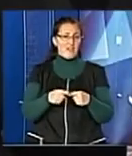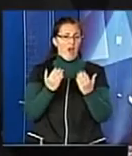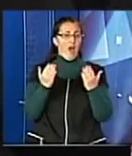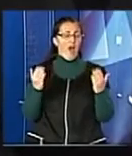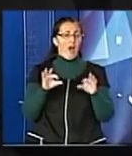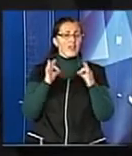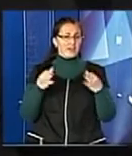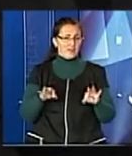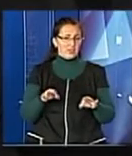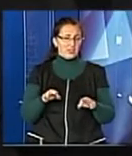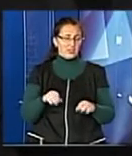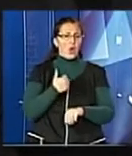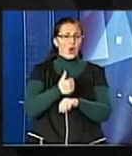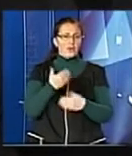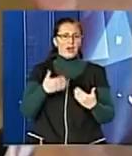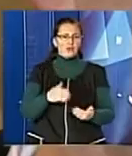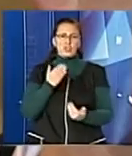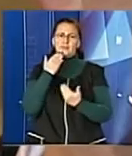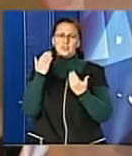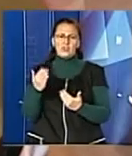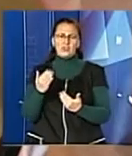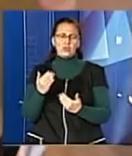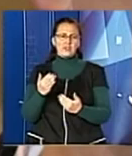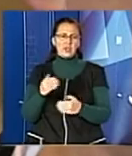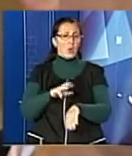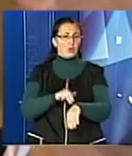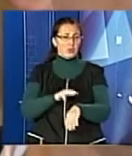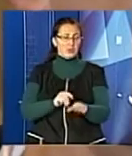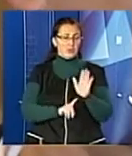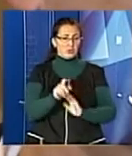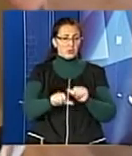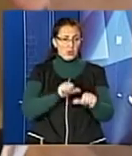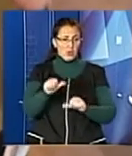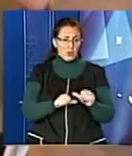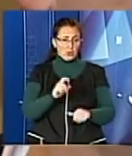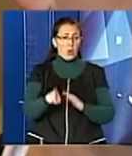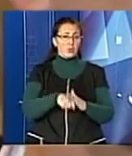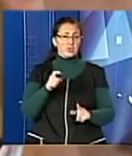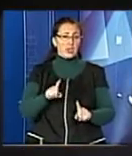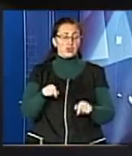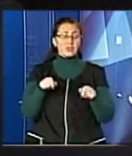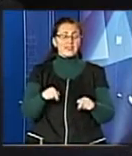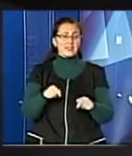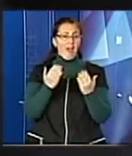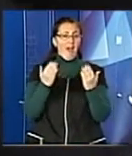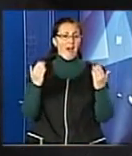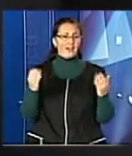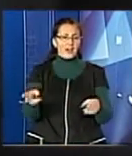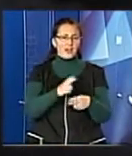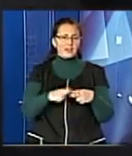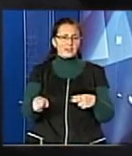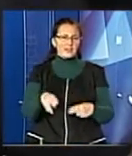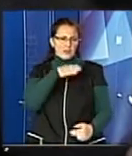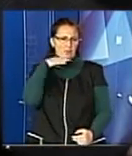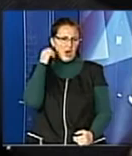мистецтв вже звернувся із заявою до поліції. Нагадаю, на початку року стало відомо, що з фондів Львівської галереї мистецтв зникли близько сотні